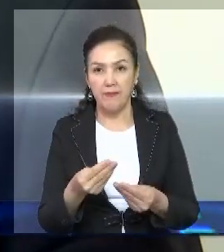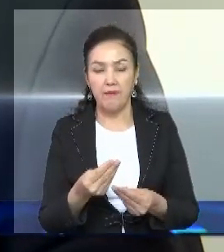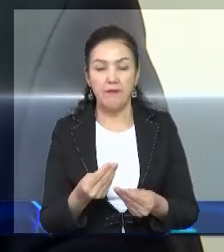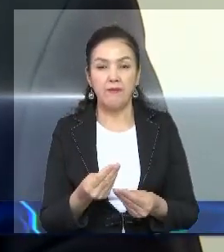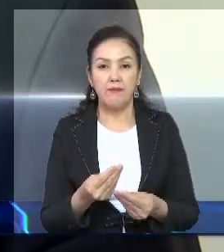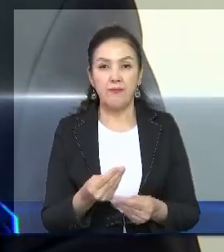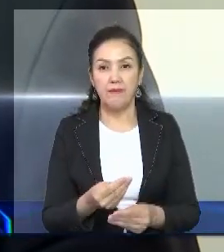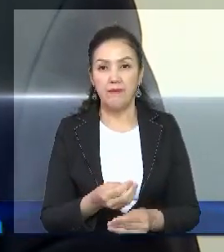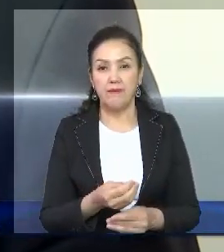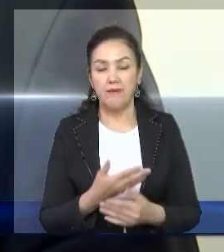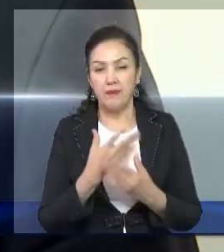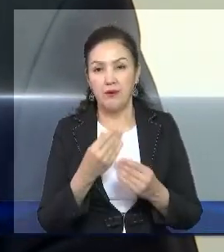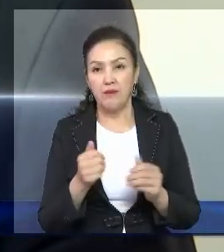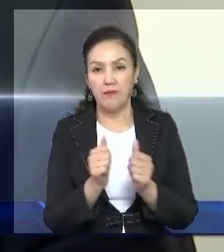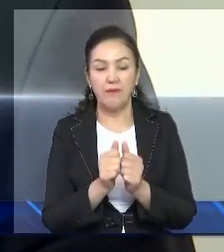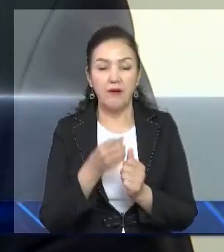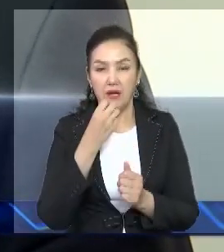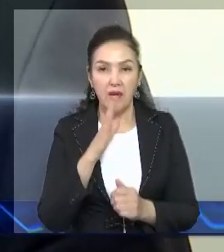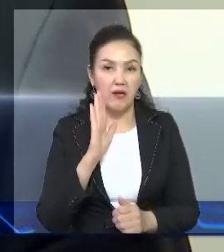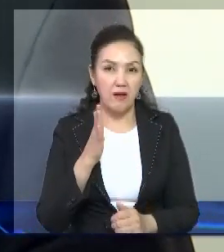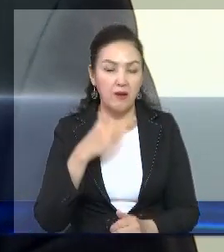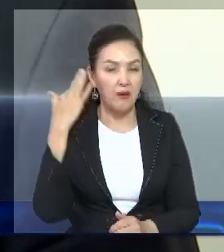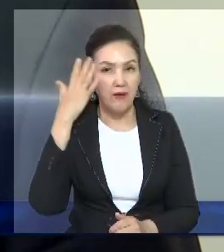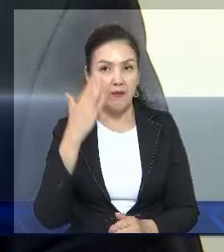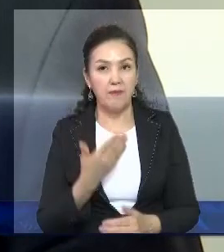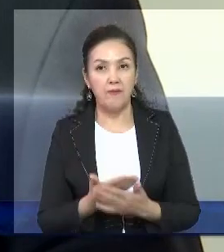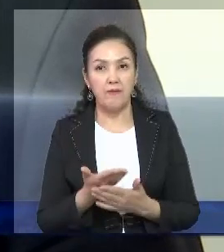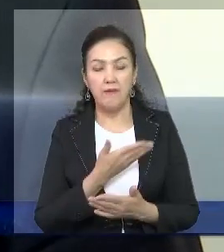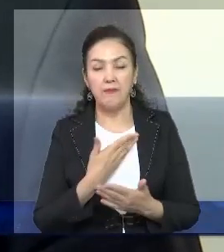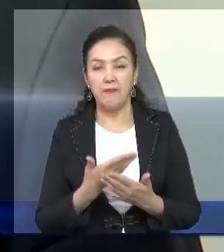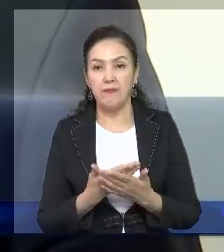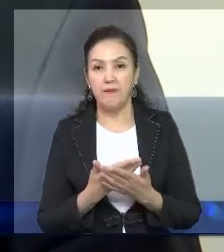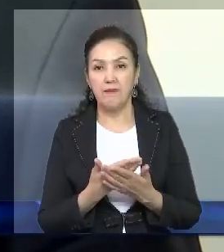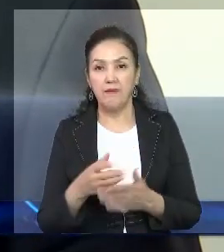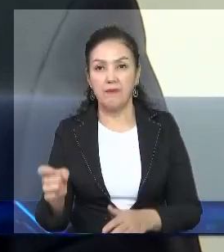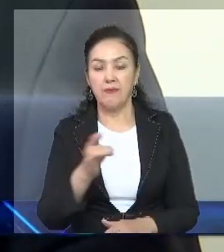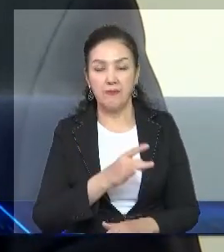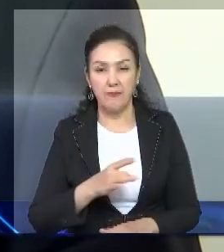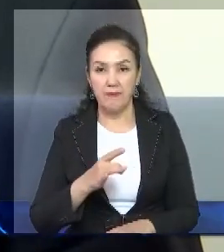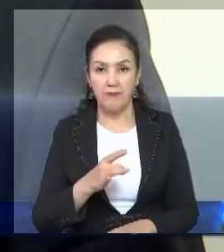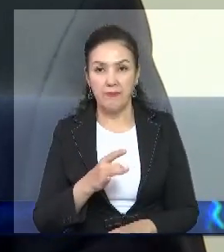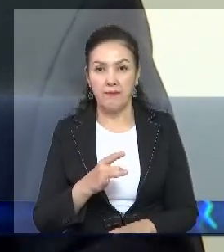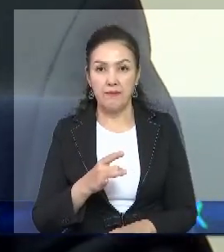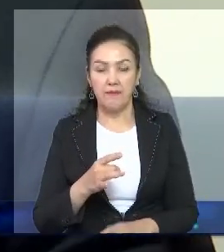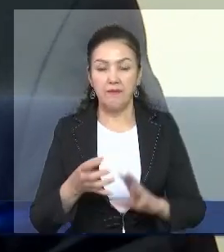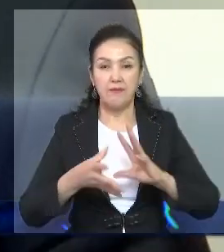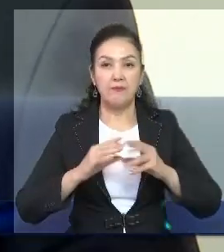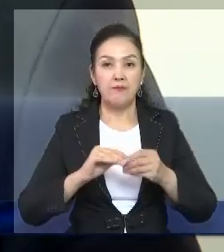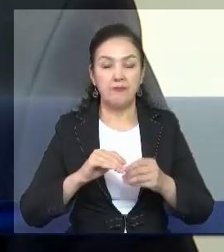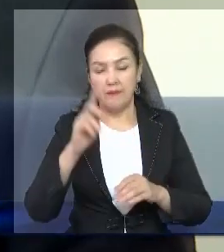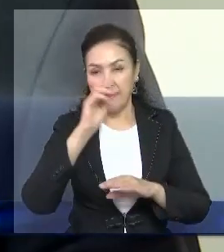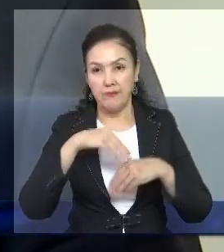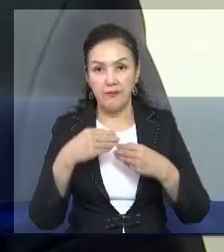енді жоқтың қасын жақсы болар еді деп ойлаймын. Өйткені бізге мына республикалық жалпы